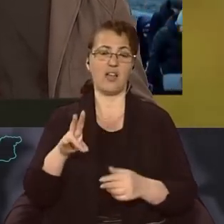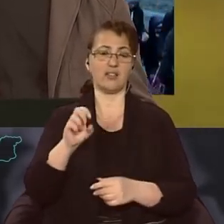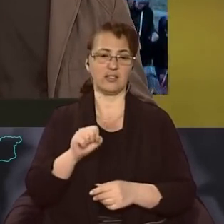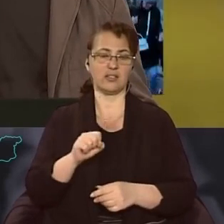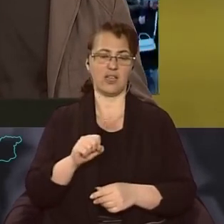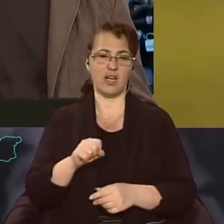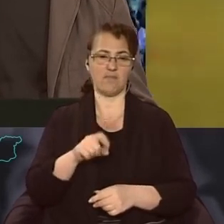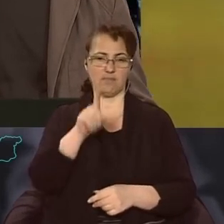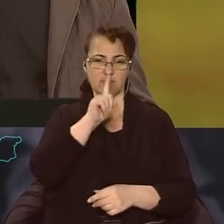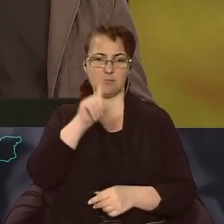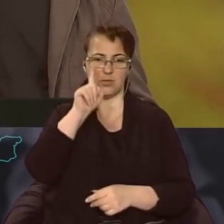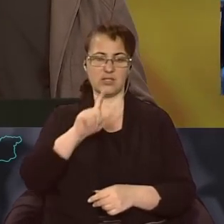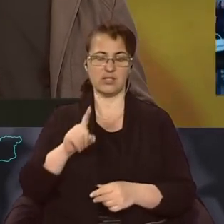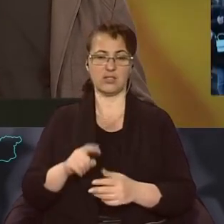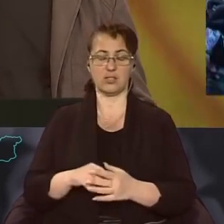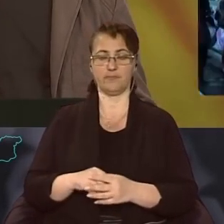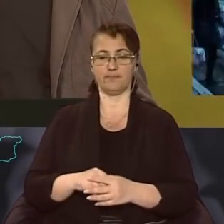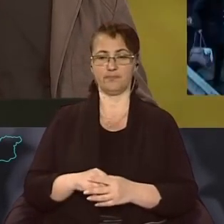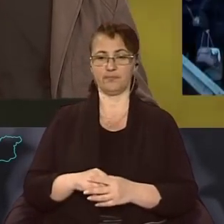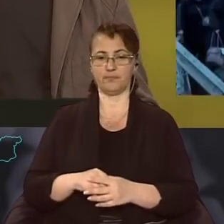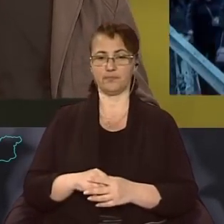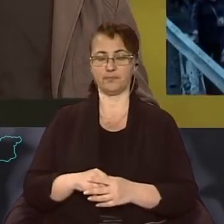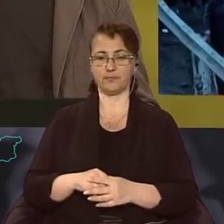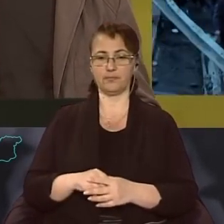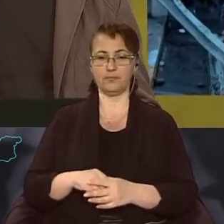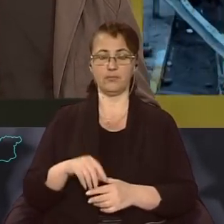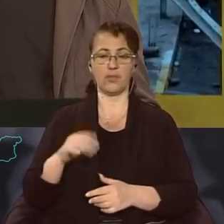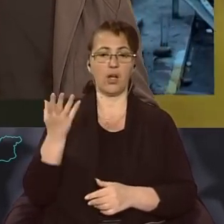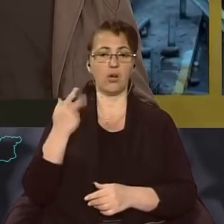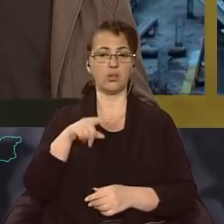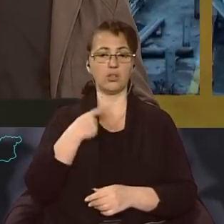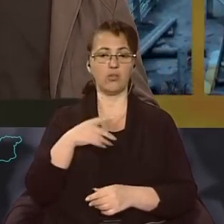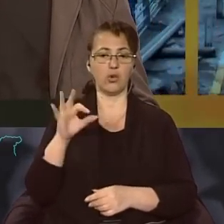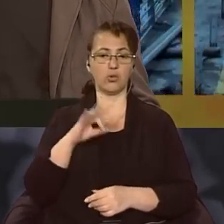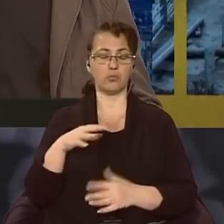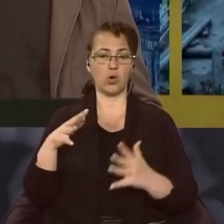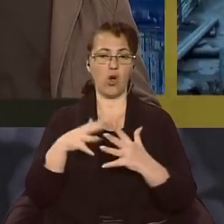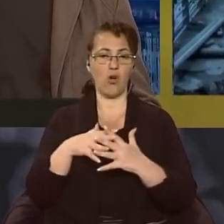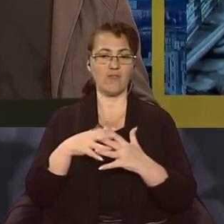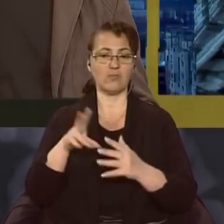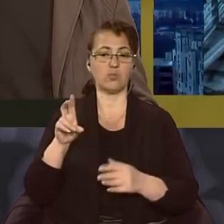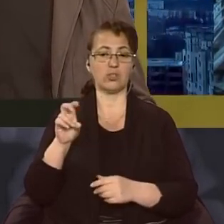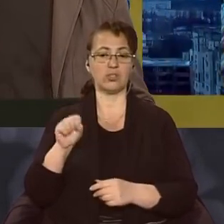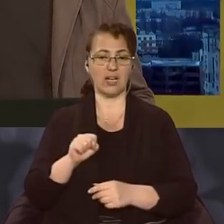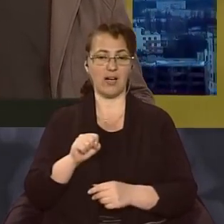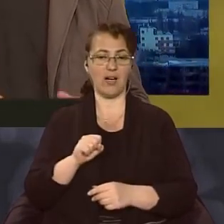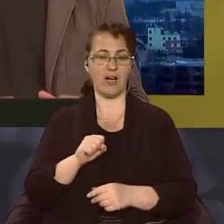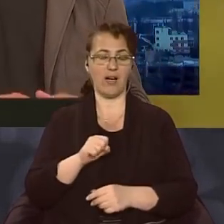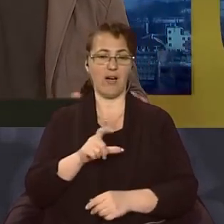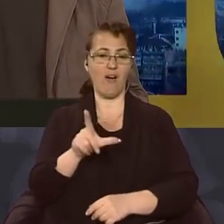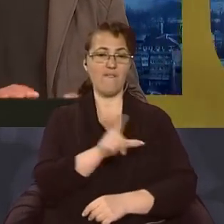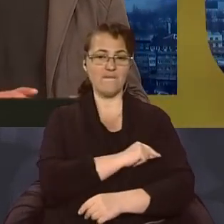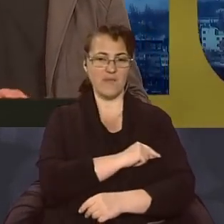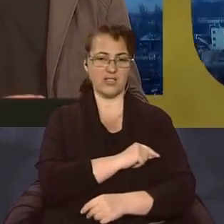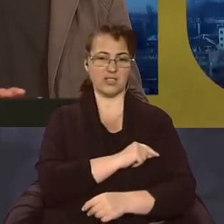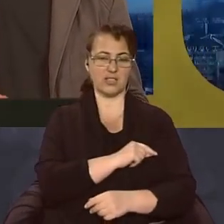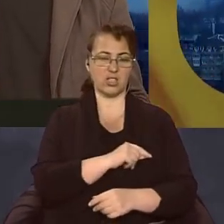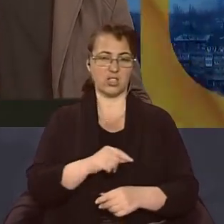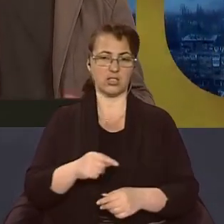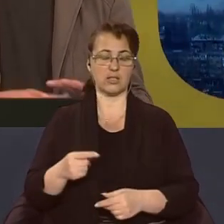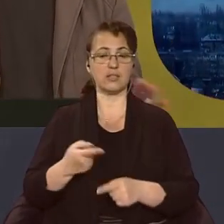– саме окупантів. Коли ми говоримо про війну на виснаження, чи означає те, якщо в умовах,